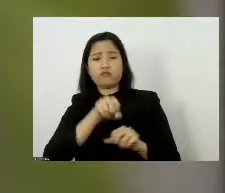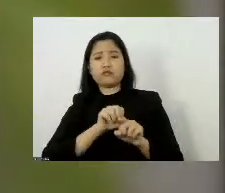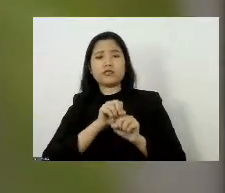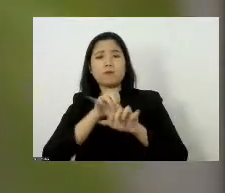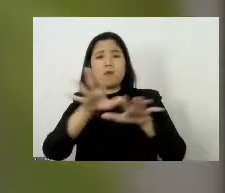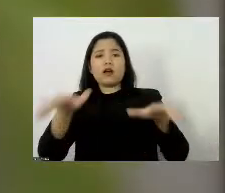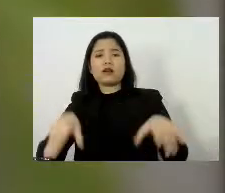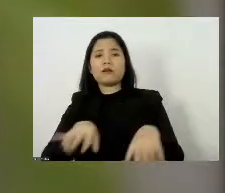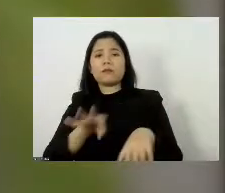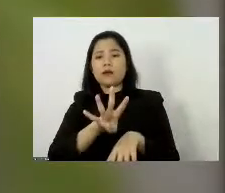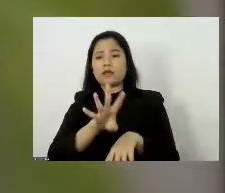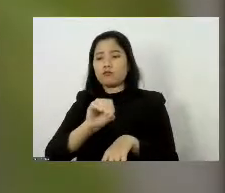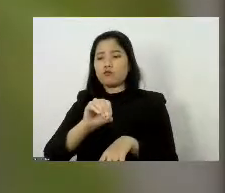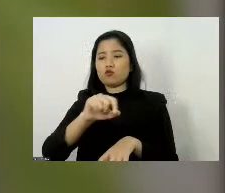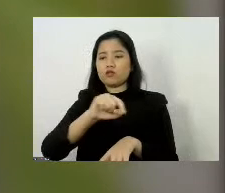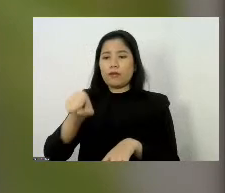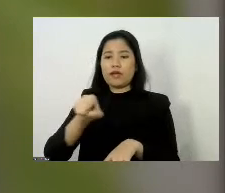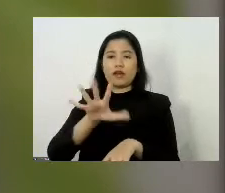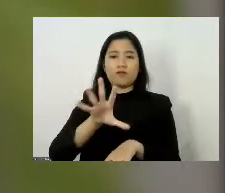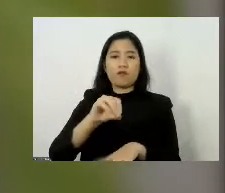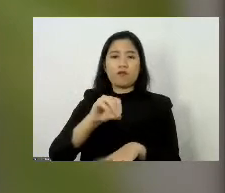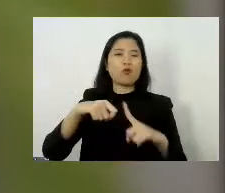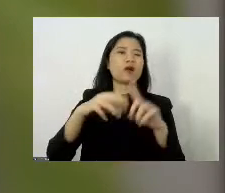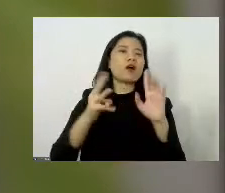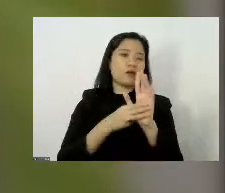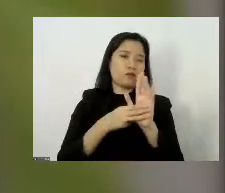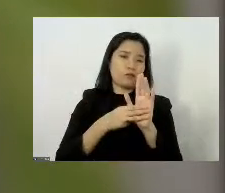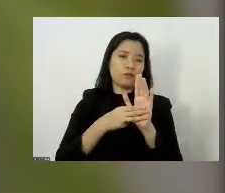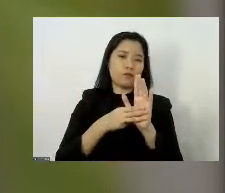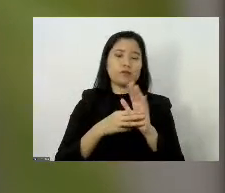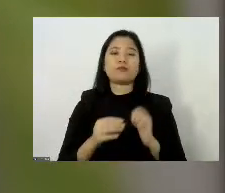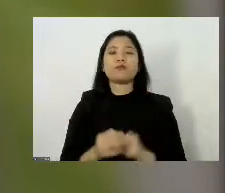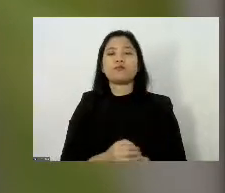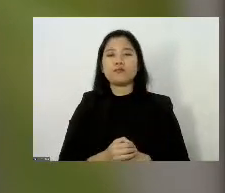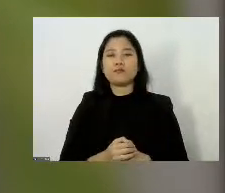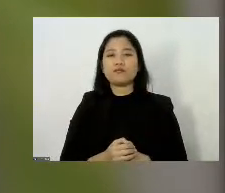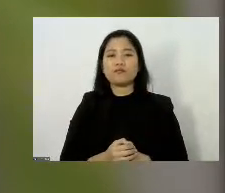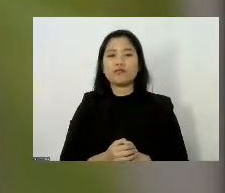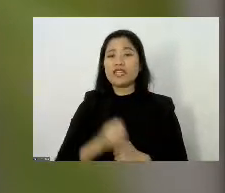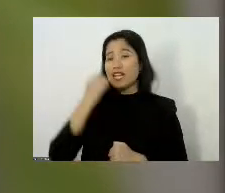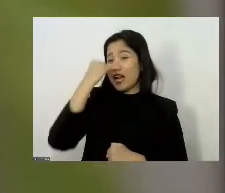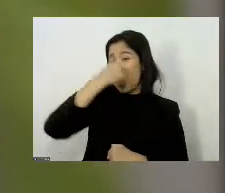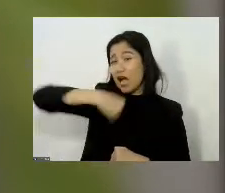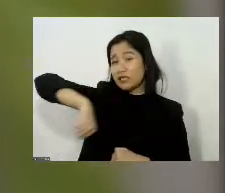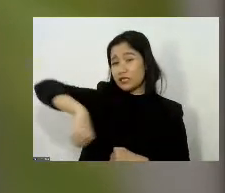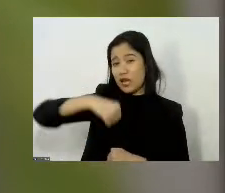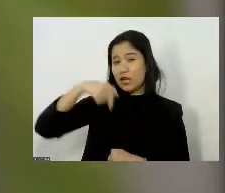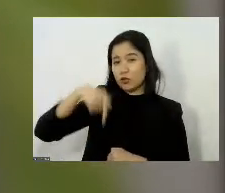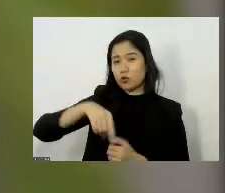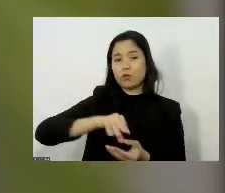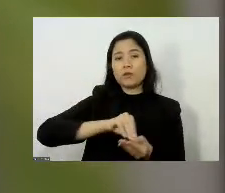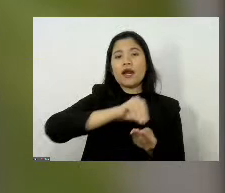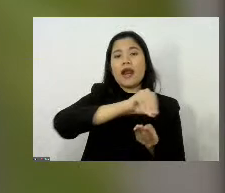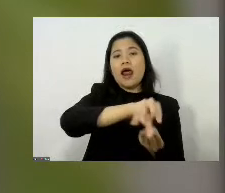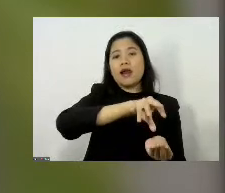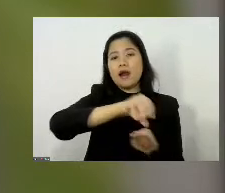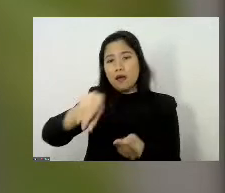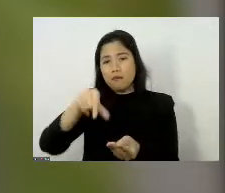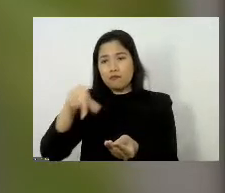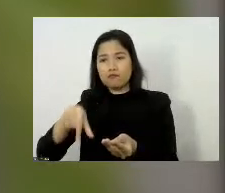4350 KM singkat cerita gajah adalah penanam dan perawat